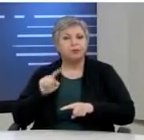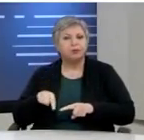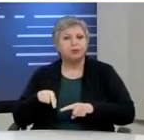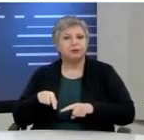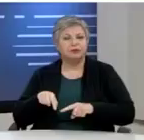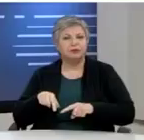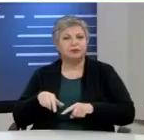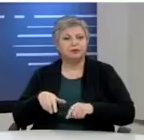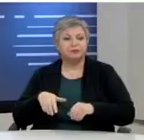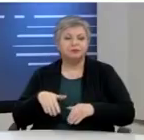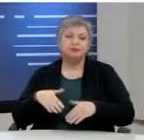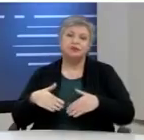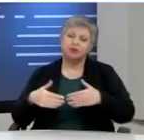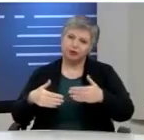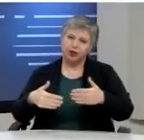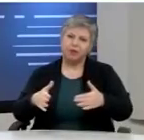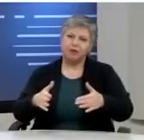Περαιτέρω η αλήθεια είναι